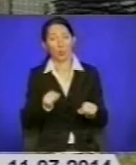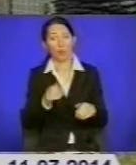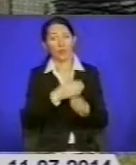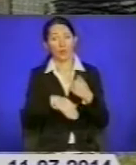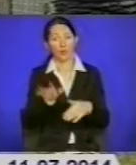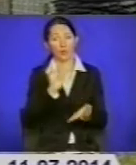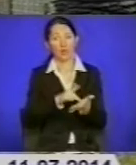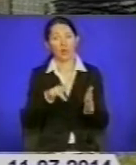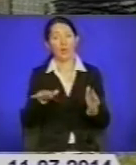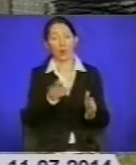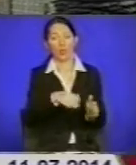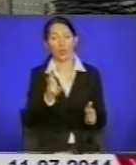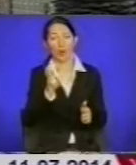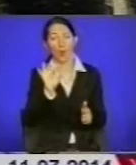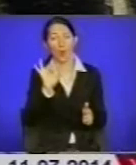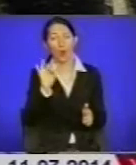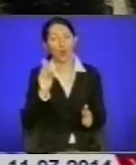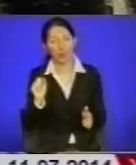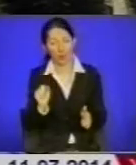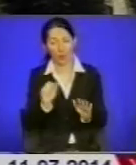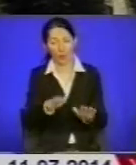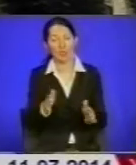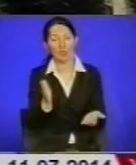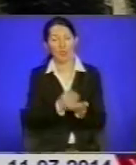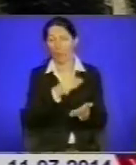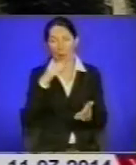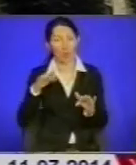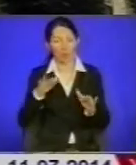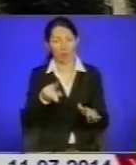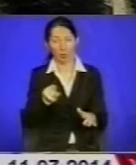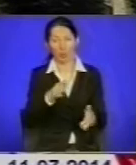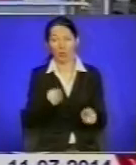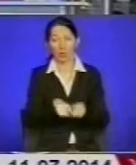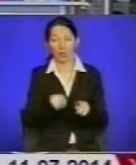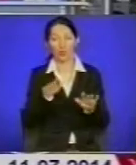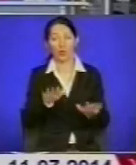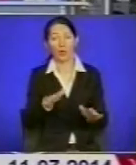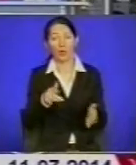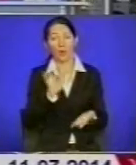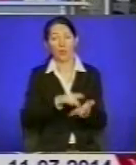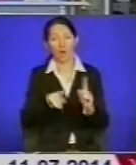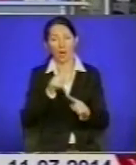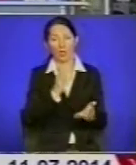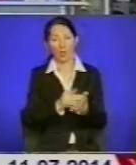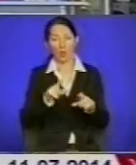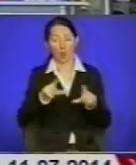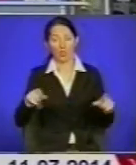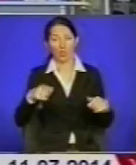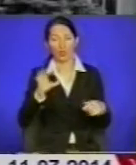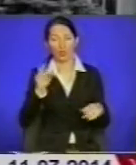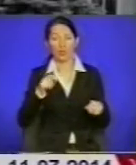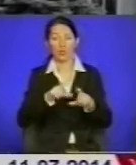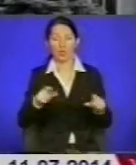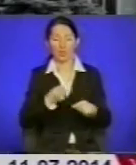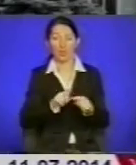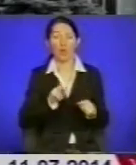Центральна площа Борщова – місце, де відбувається чимало заходів. Тут також розташована міська рада, є магазини та соціальні заклади. Як і вимагає